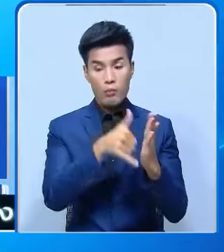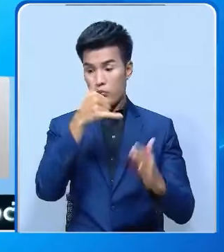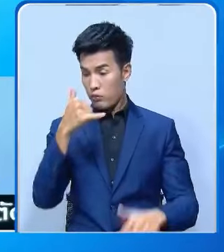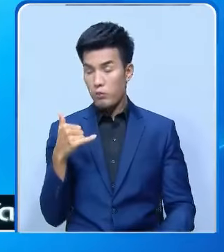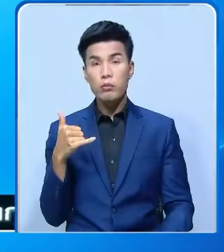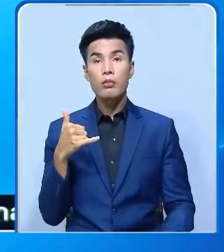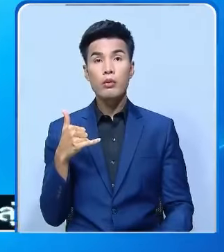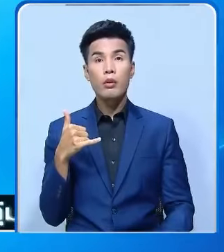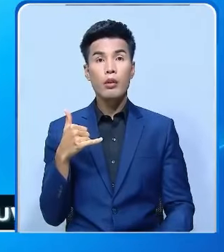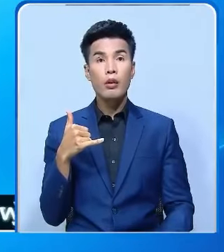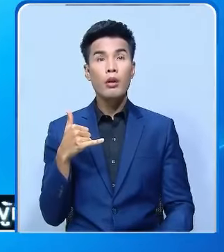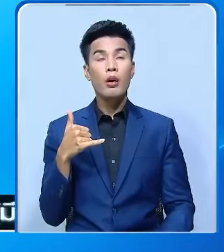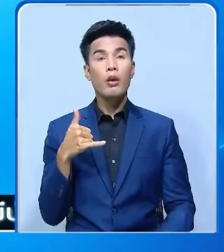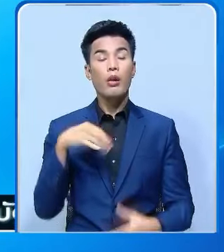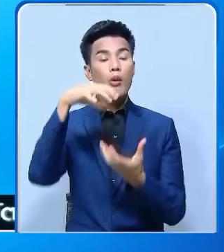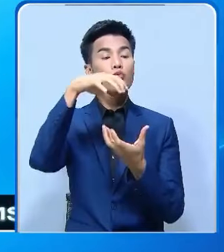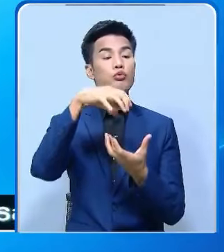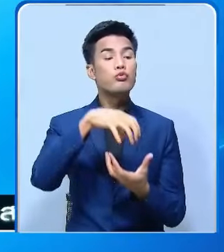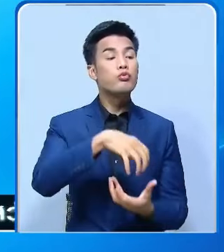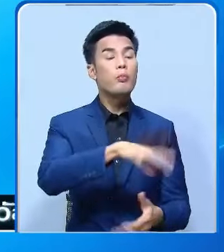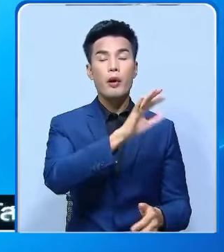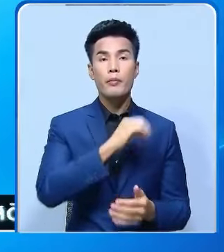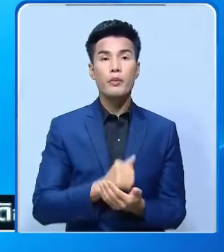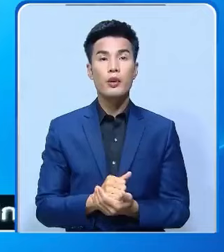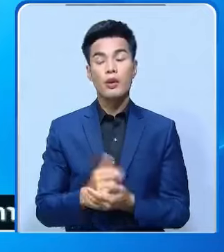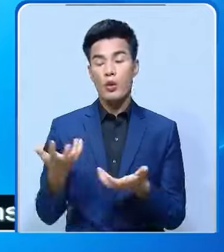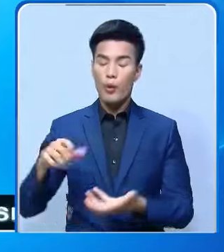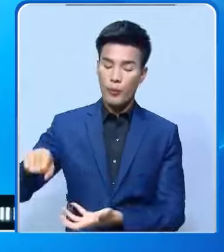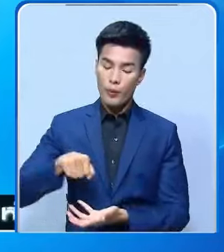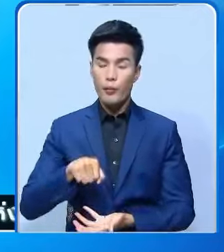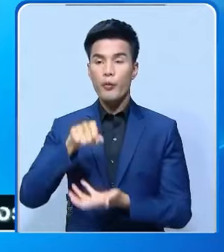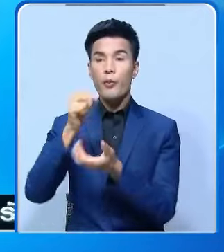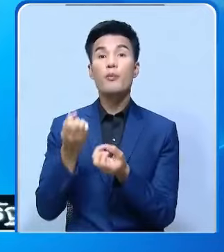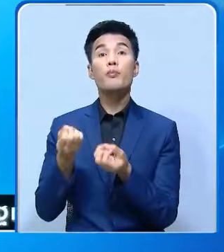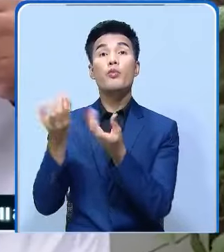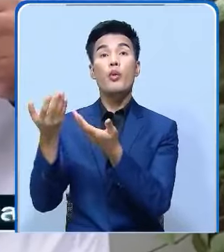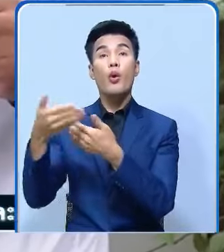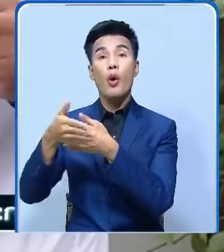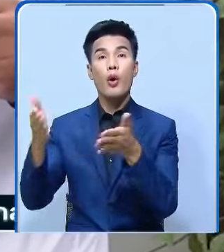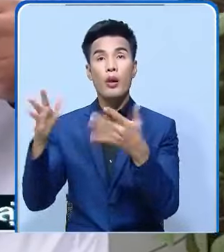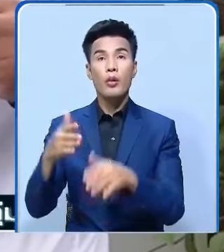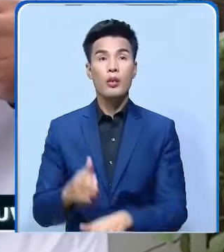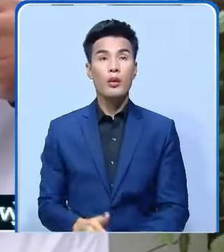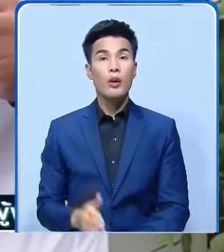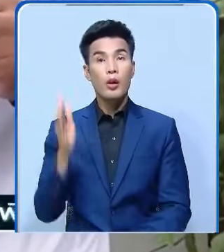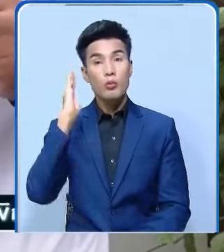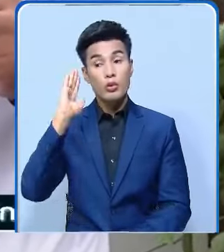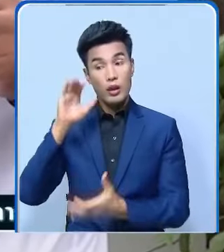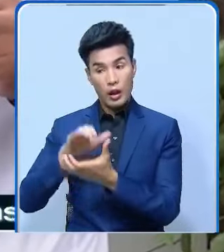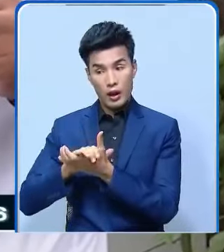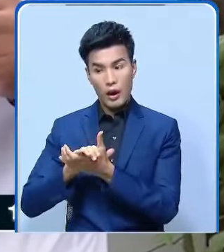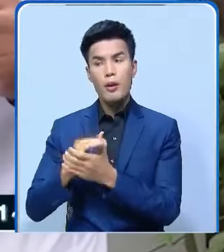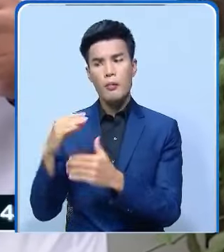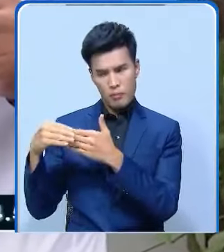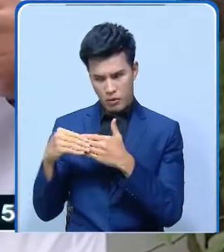ครั้งจากนั้นก็ลงลิฟไปค่ะหลังจากที่ขนของเสร็จแล้วสามีของป้าเนี่ยก็พาลงไปเคลียร์ใจกับกลุ่มวัยรุ่นกลุ่มนี้